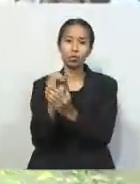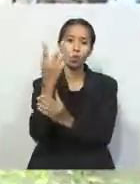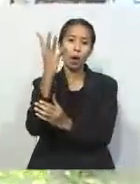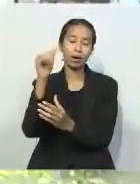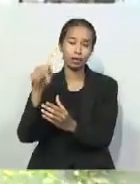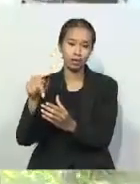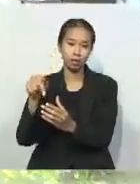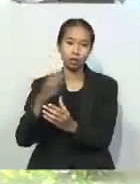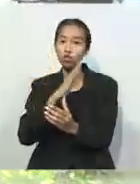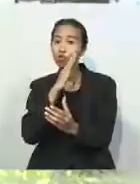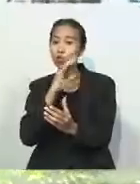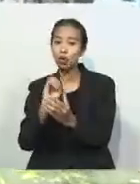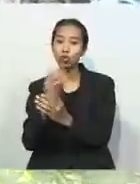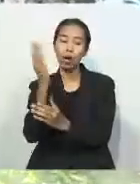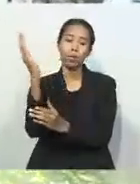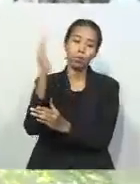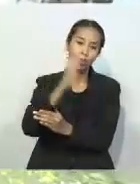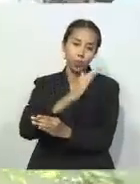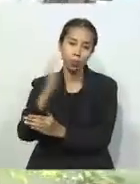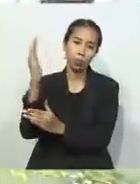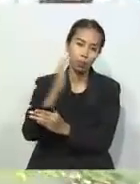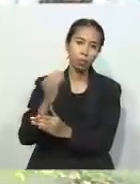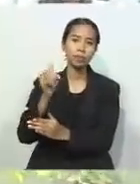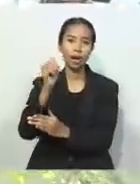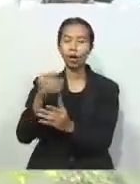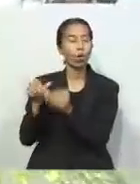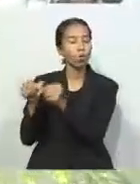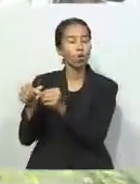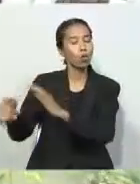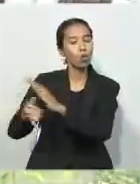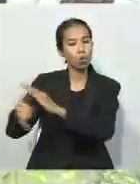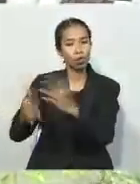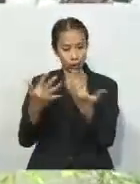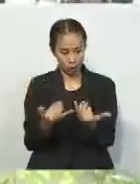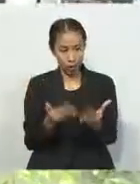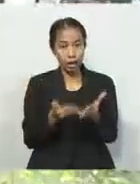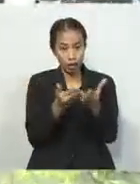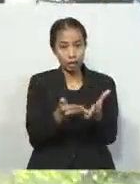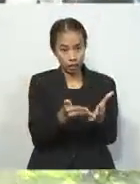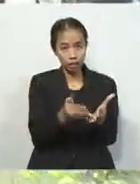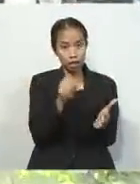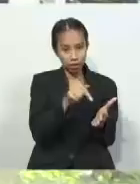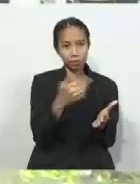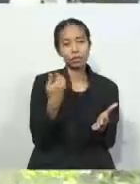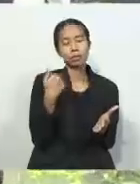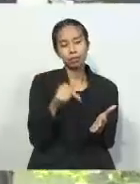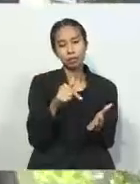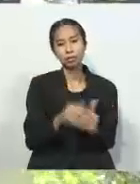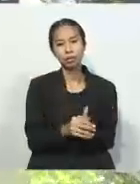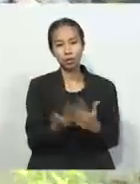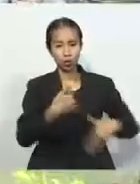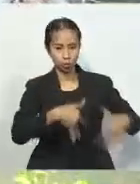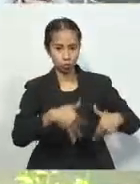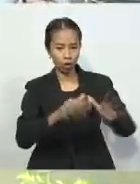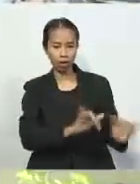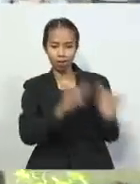ไม่อ้นมันจะรับลมก็ได้ลมได้ก็ได้คลื่นได้ครับอยู่ลังนั้นแล้วตอนนี้เรือที่ว่าออกไปกับไร่ลำเลวหลวงหน้าไร่ลำเลวครับชาวบ้านนั่นน